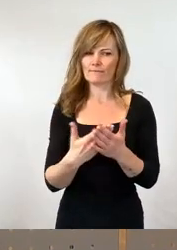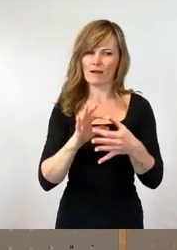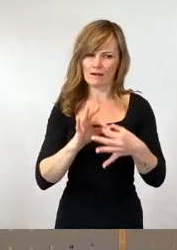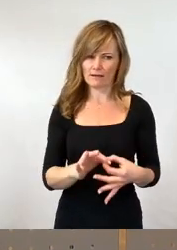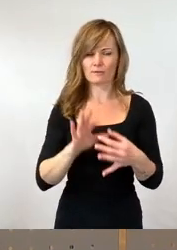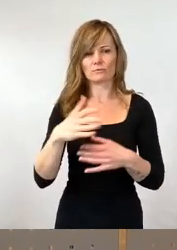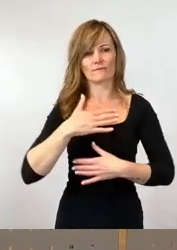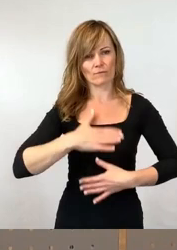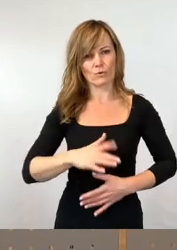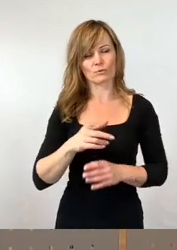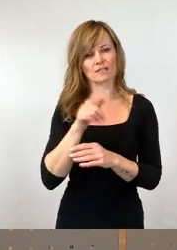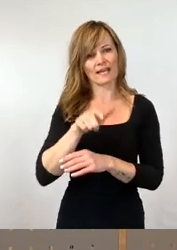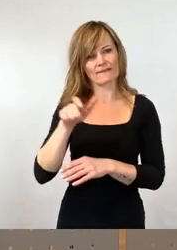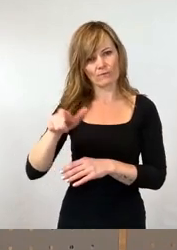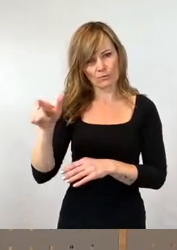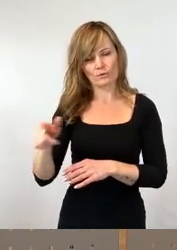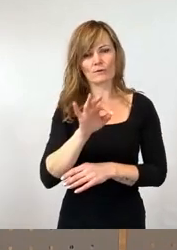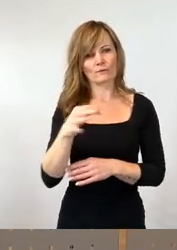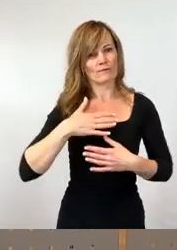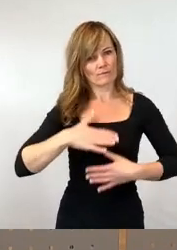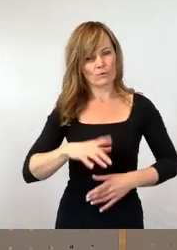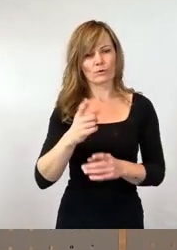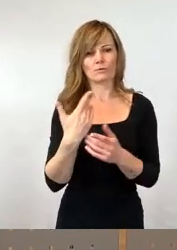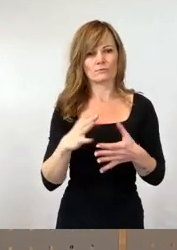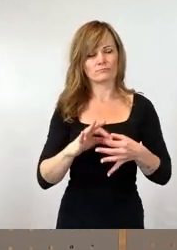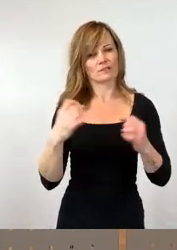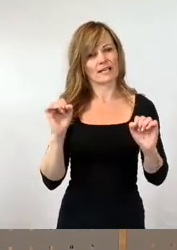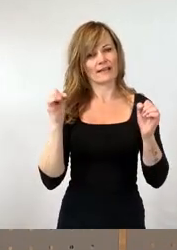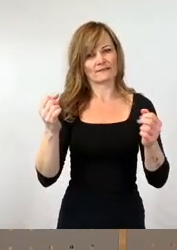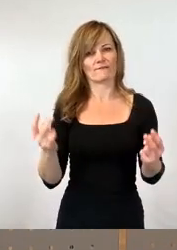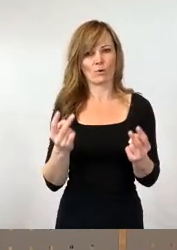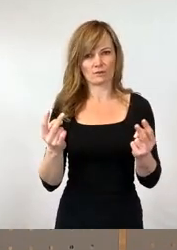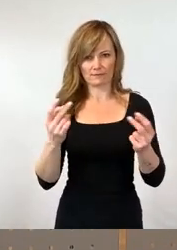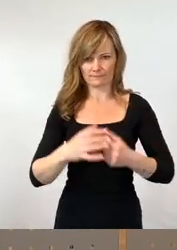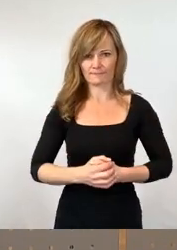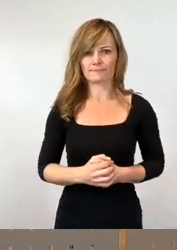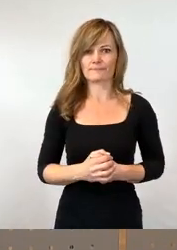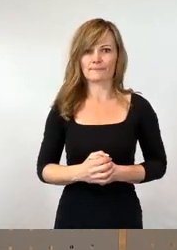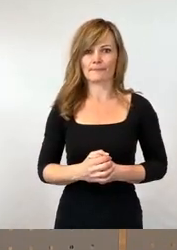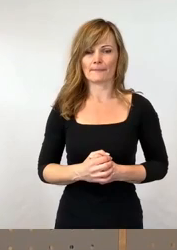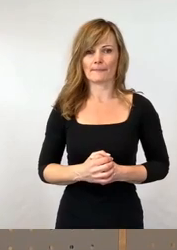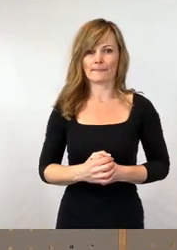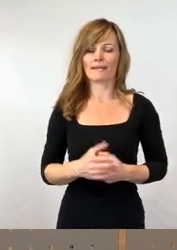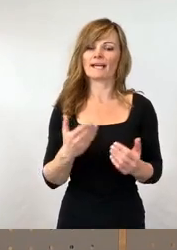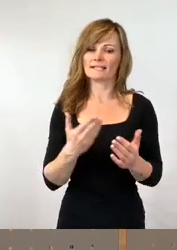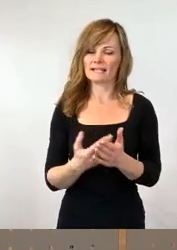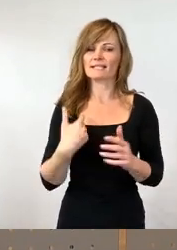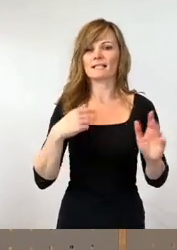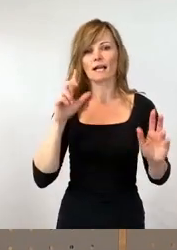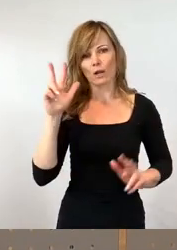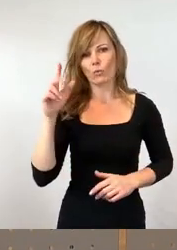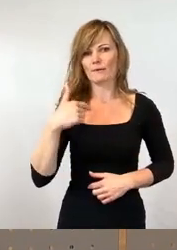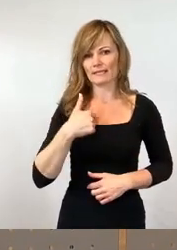ihrer Einwohnerinnen und Einwohner nach Kräften zu fördern. Ja, das gelobe ich. Sehr gut. Dann